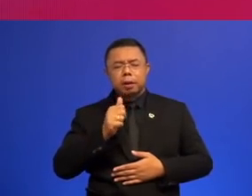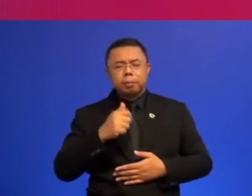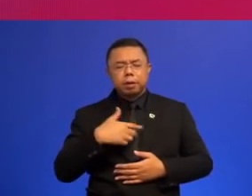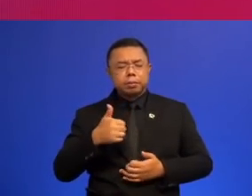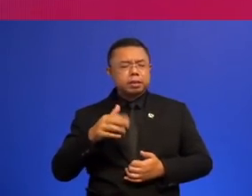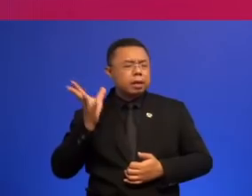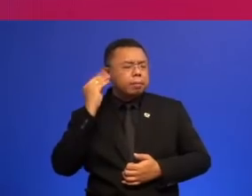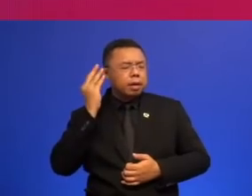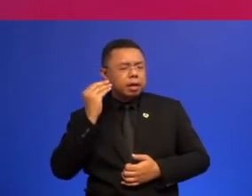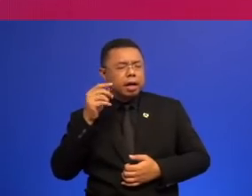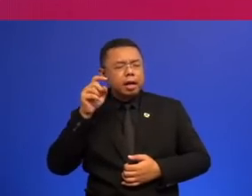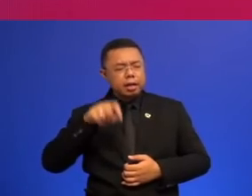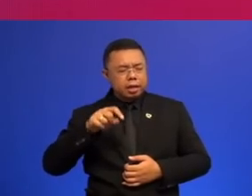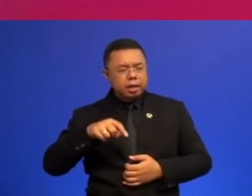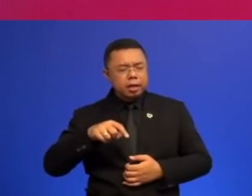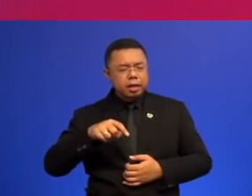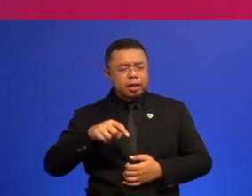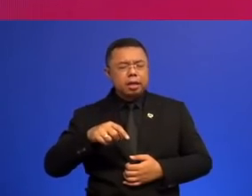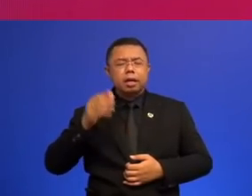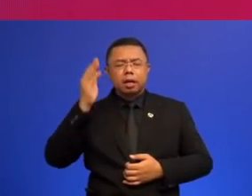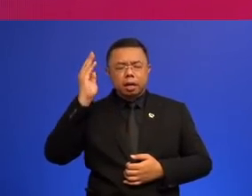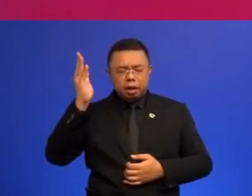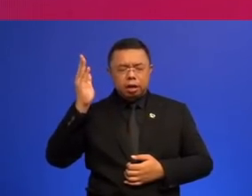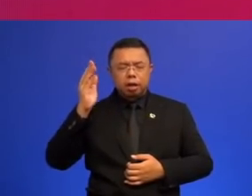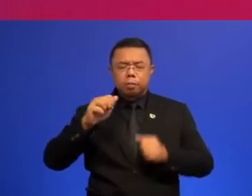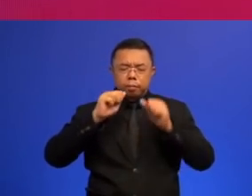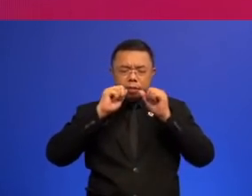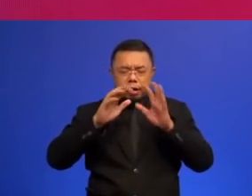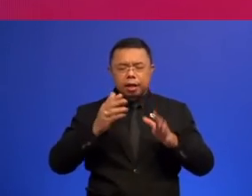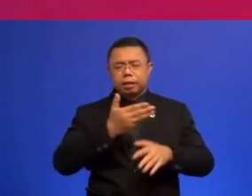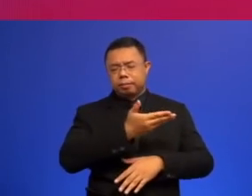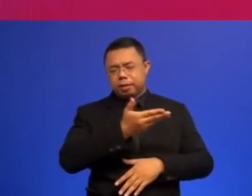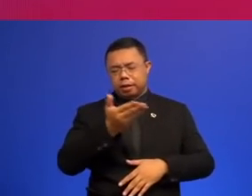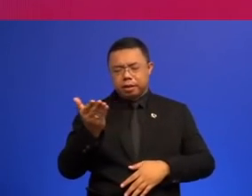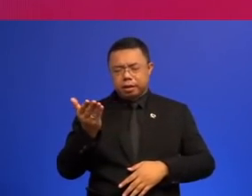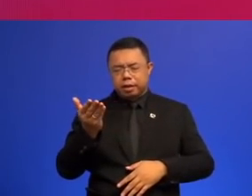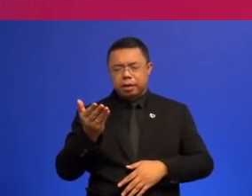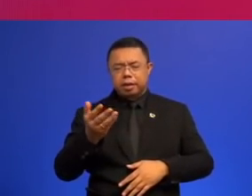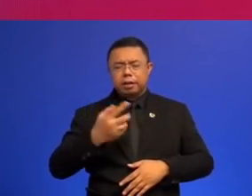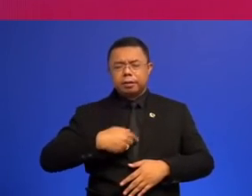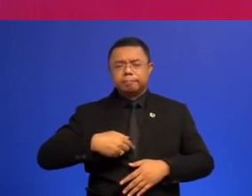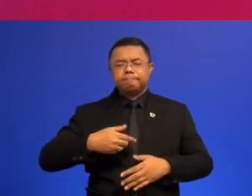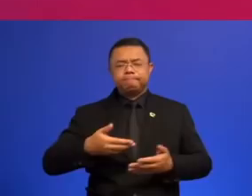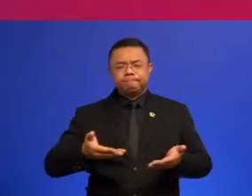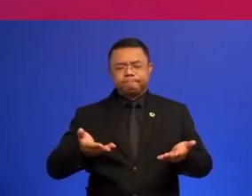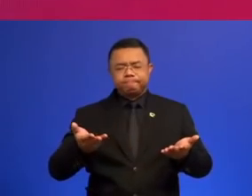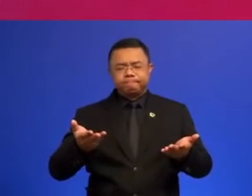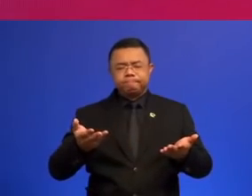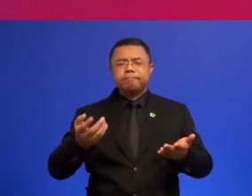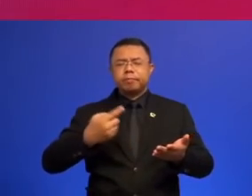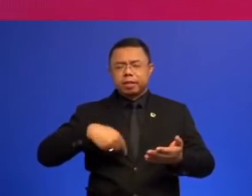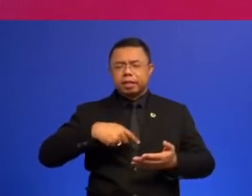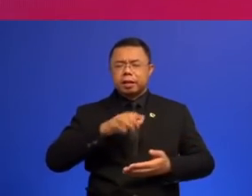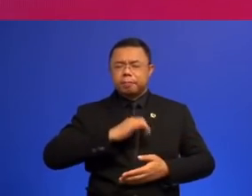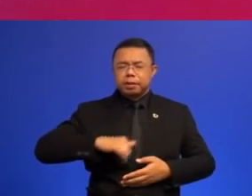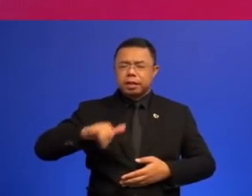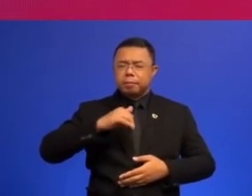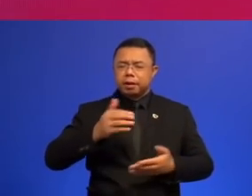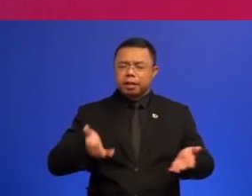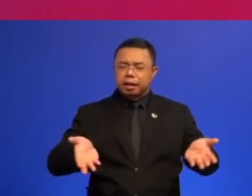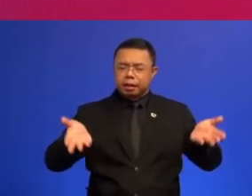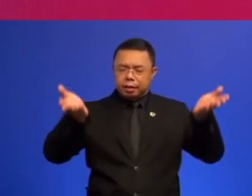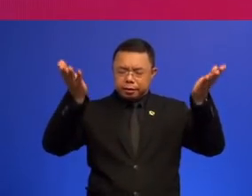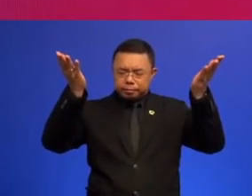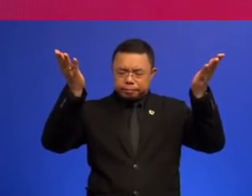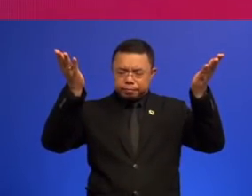boleh mendengarkan ini, Engkau memberkati mereka. Mari saudara yang dikasihi Tuhan, bersama-sama kita